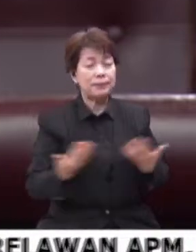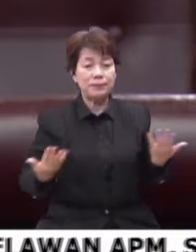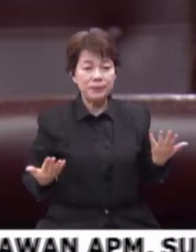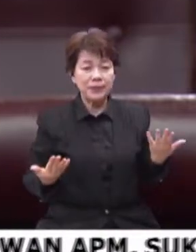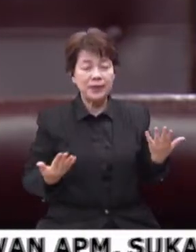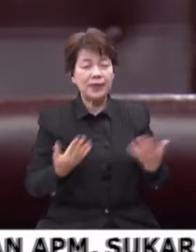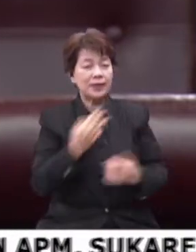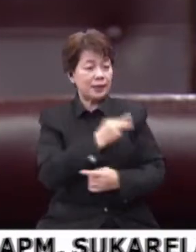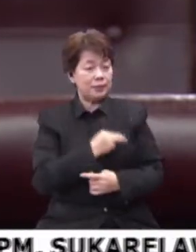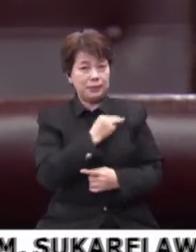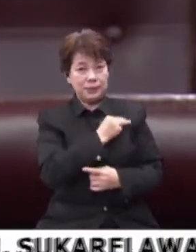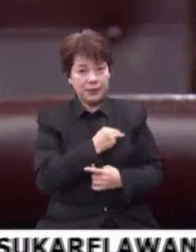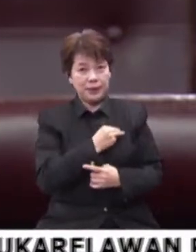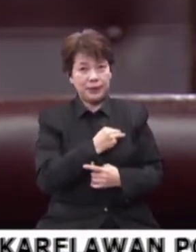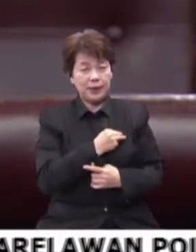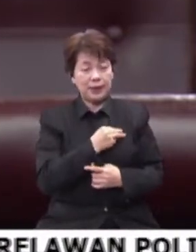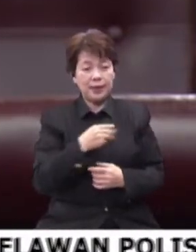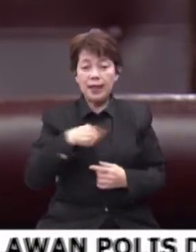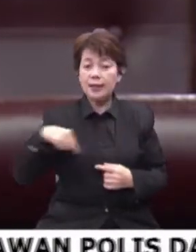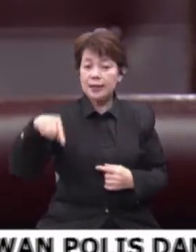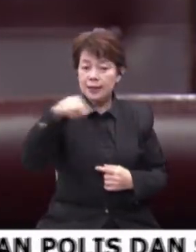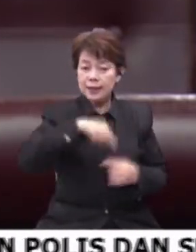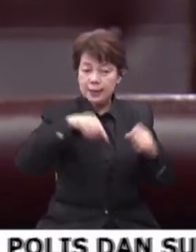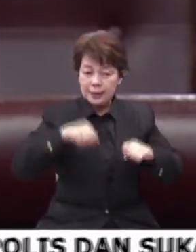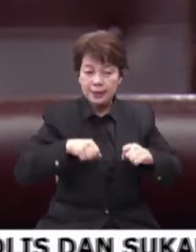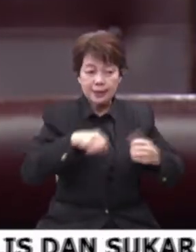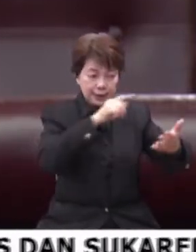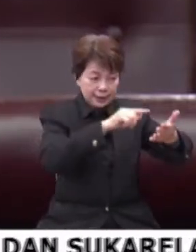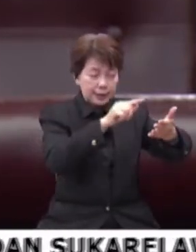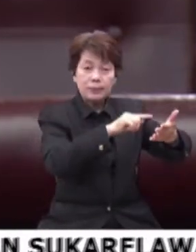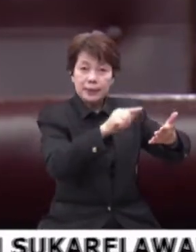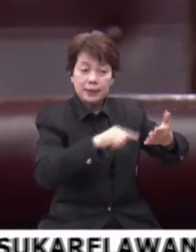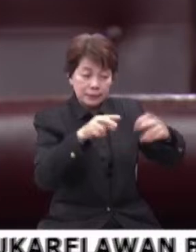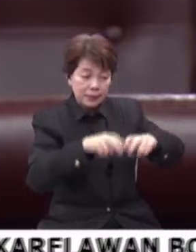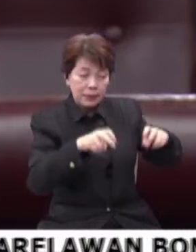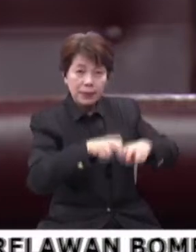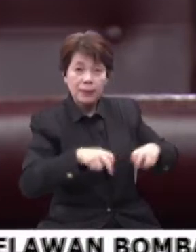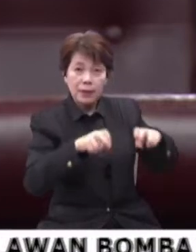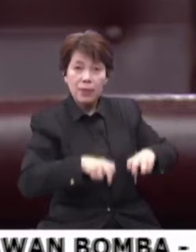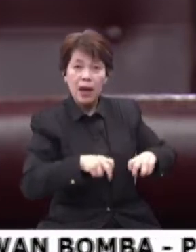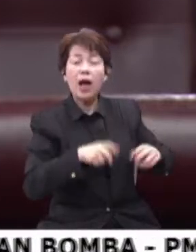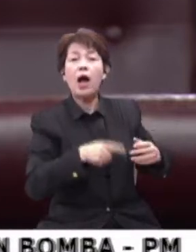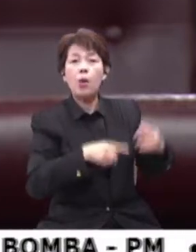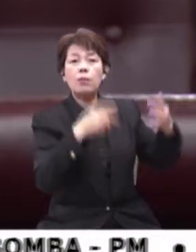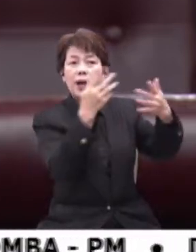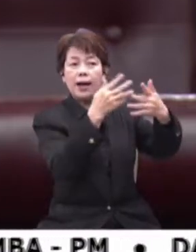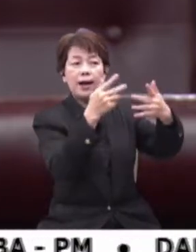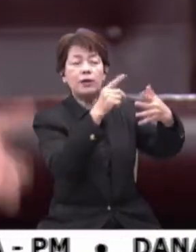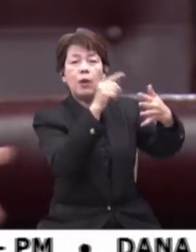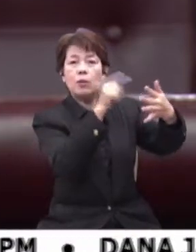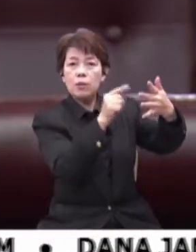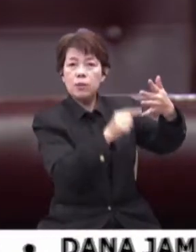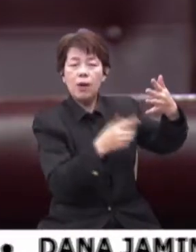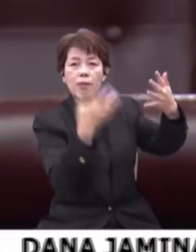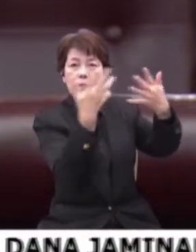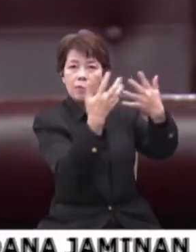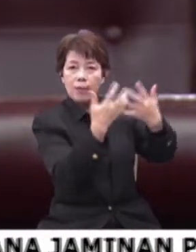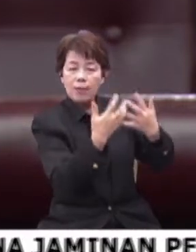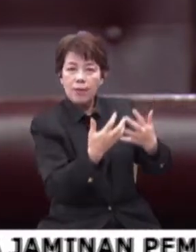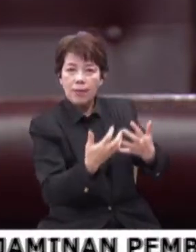datang ke kementerian dan kita membuat pemeriksaan sama daya memenuhi my gap dan sebagainya maka boleh